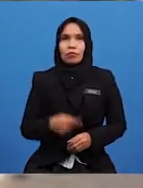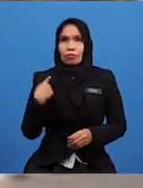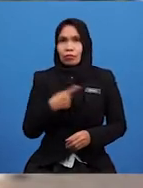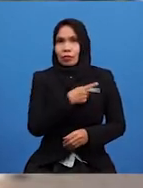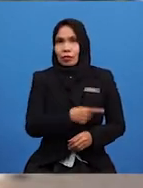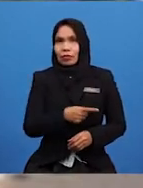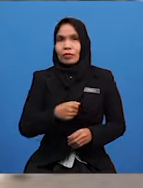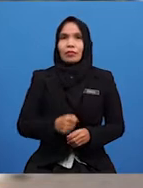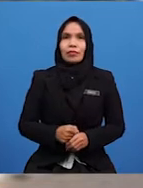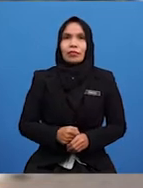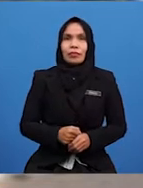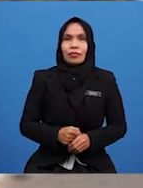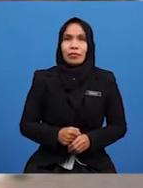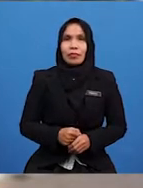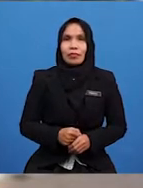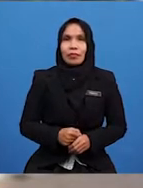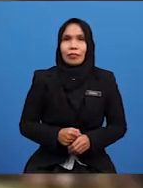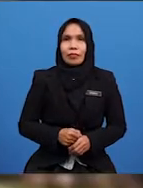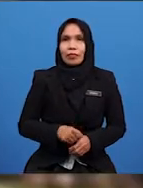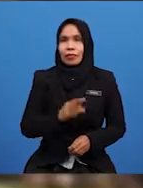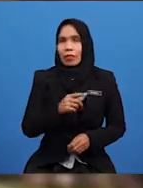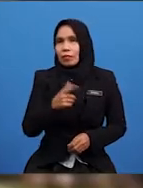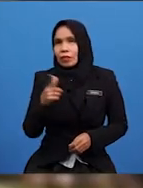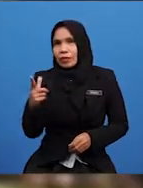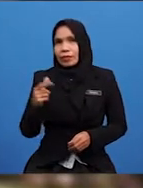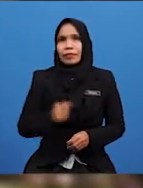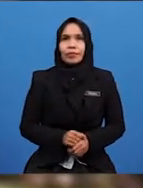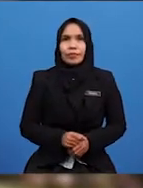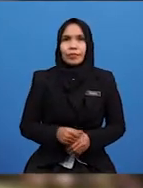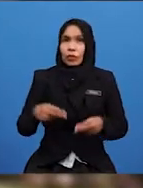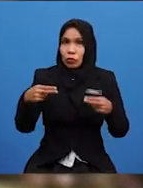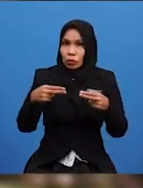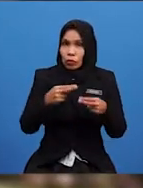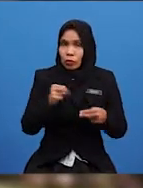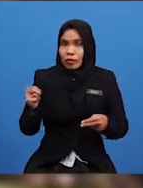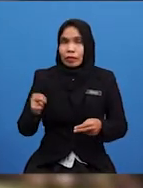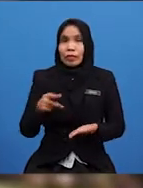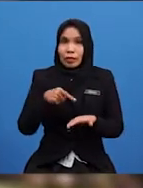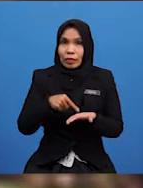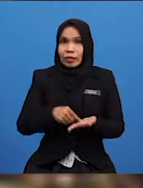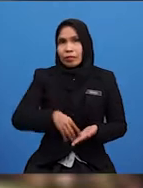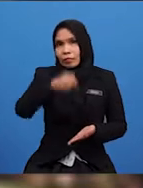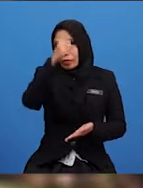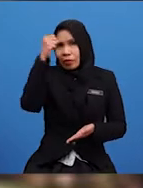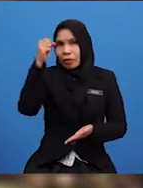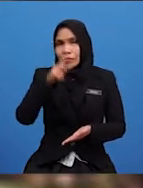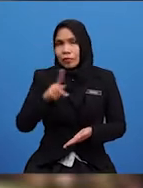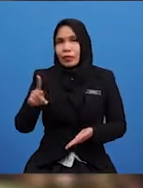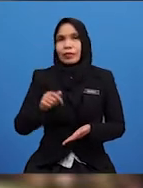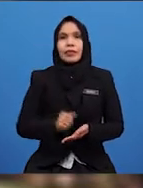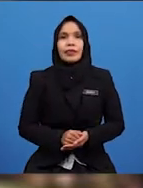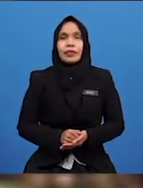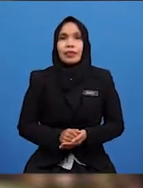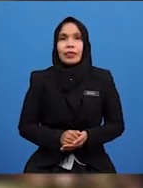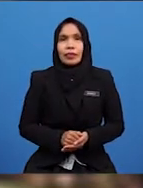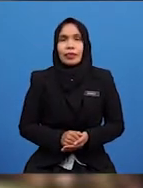Ryukyu, Siam dan kerajaan lain. Hubungan ini menyebabkan Kesultanan Melayu Melaka dapat